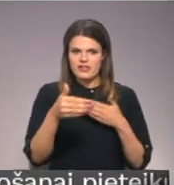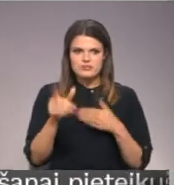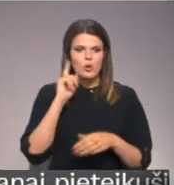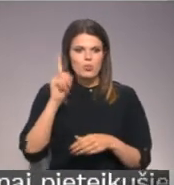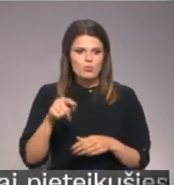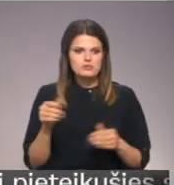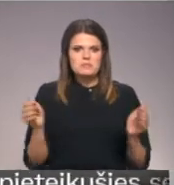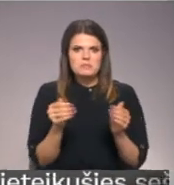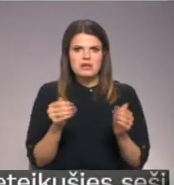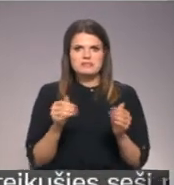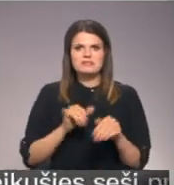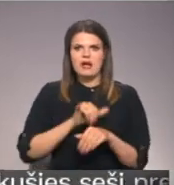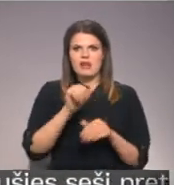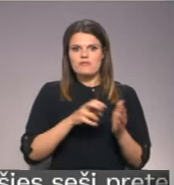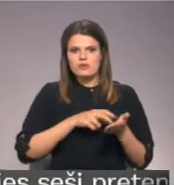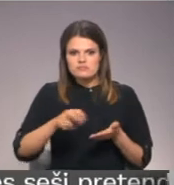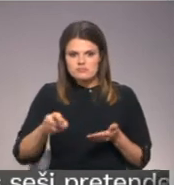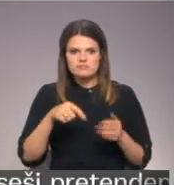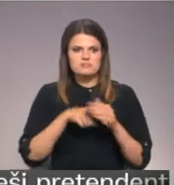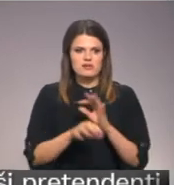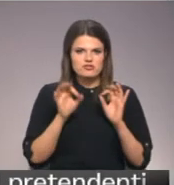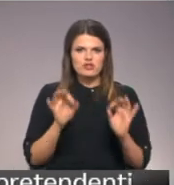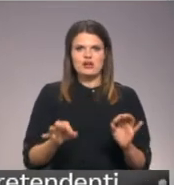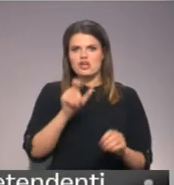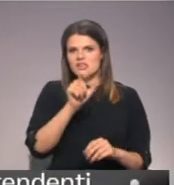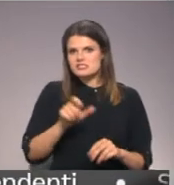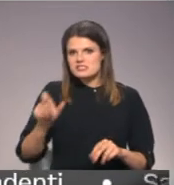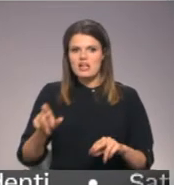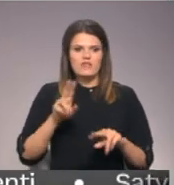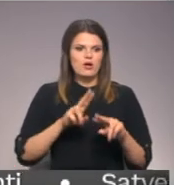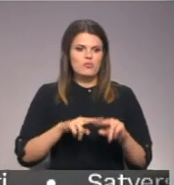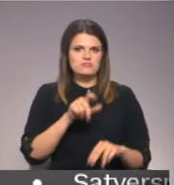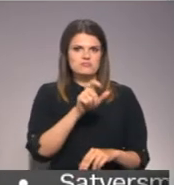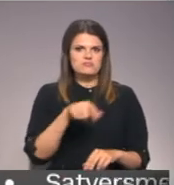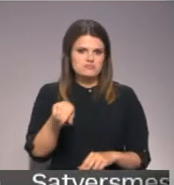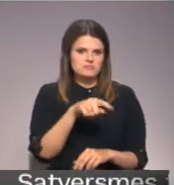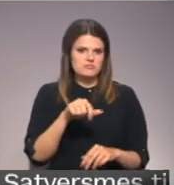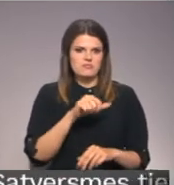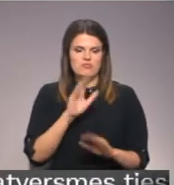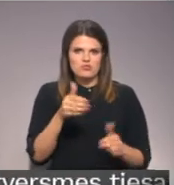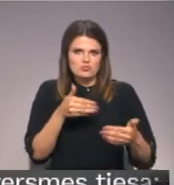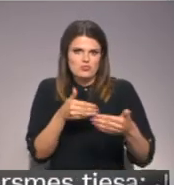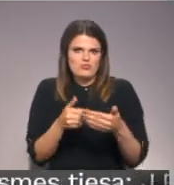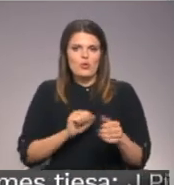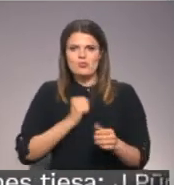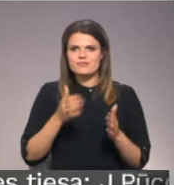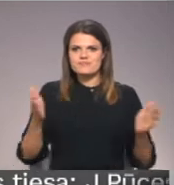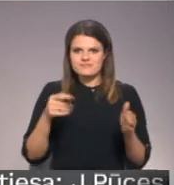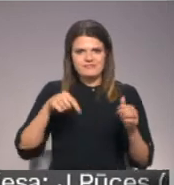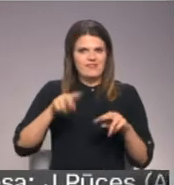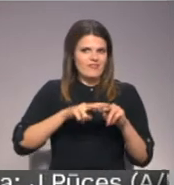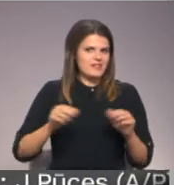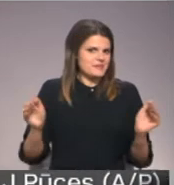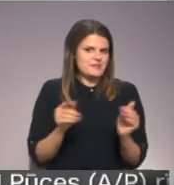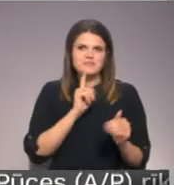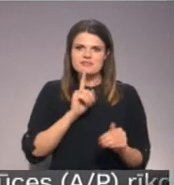Protams, mazāks termināls nozīmē tiešāku cilvēku pasažieru atrašanos vienam no otra.